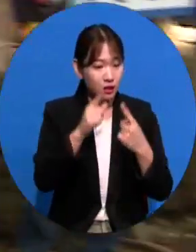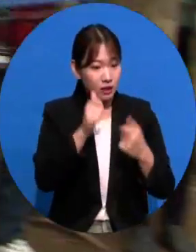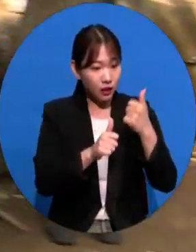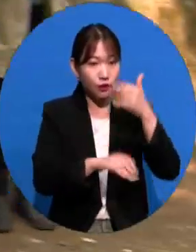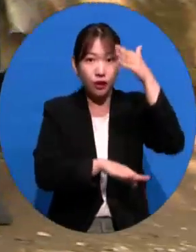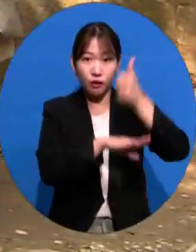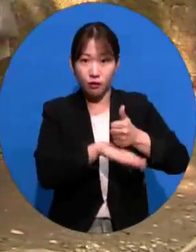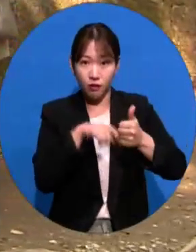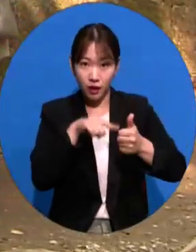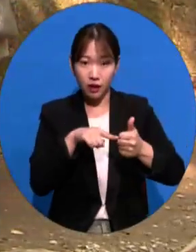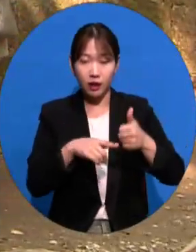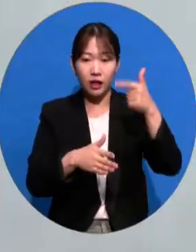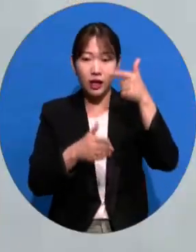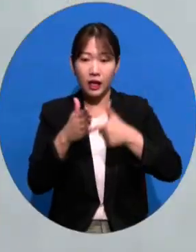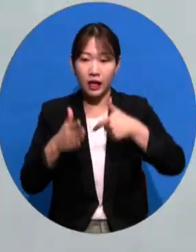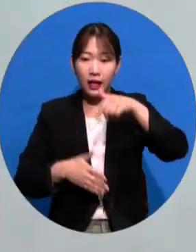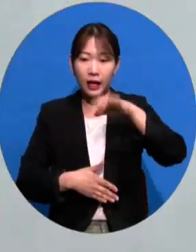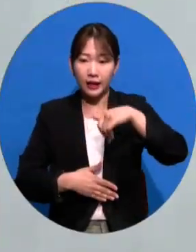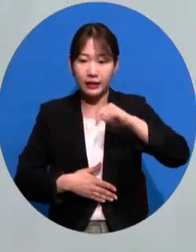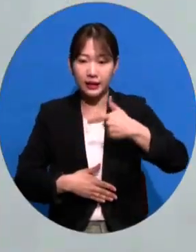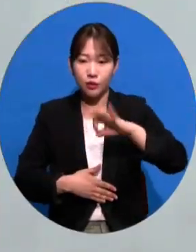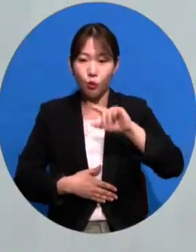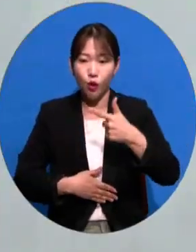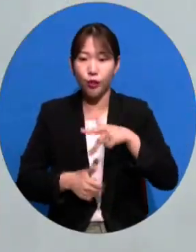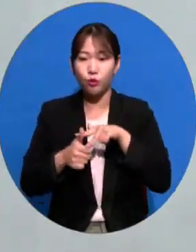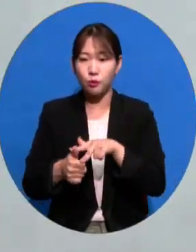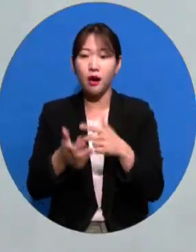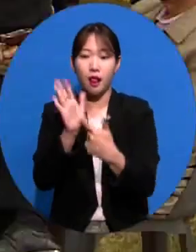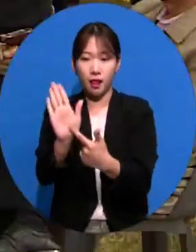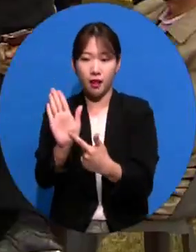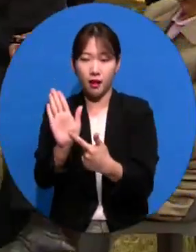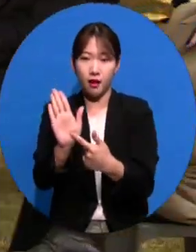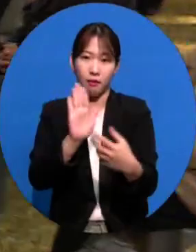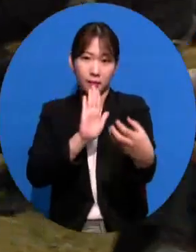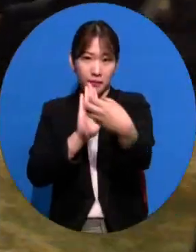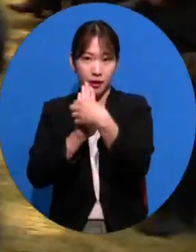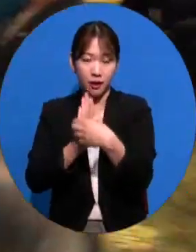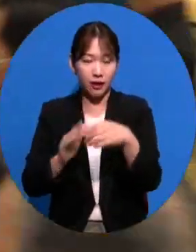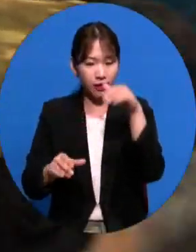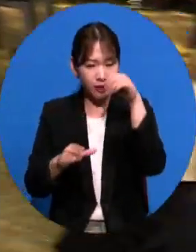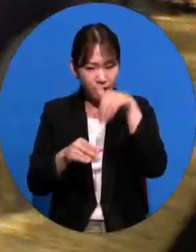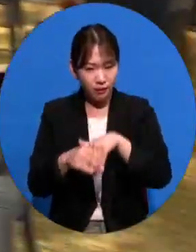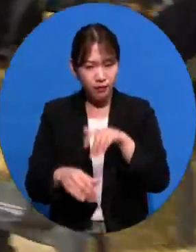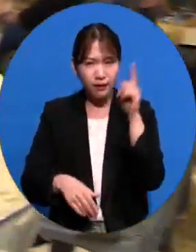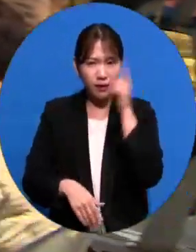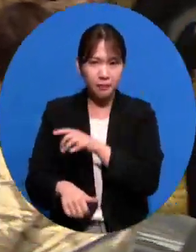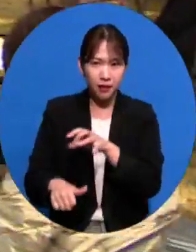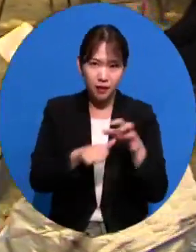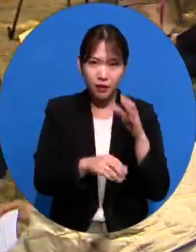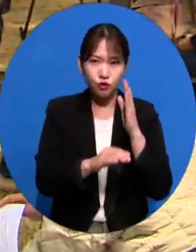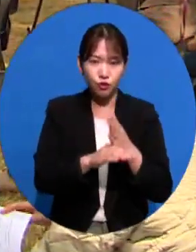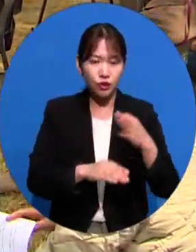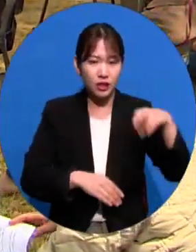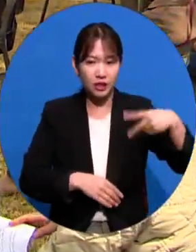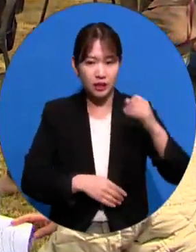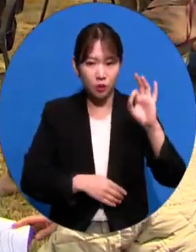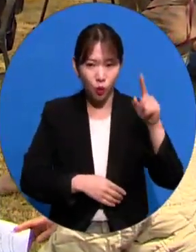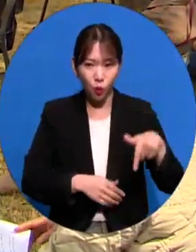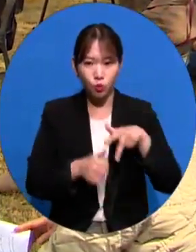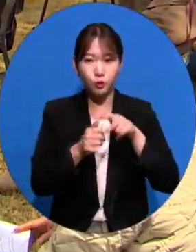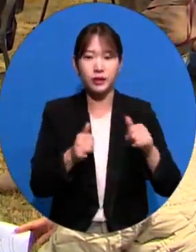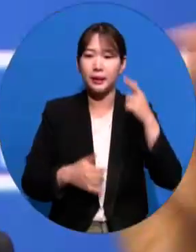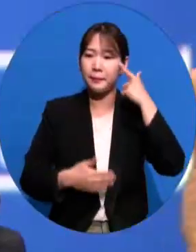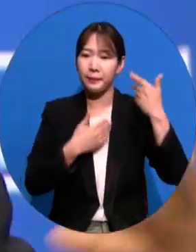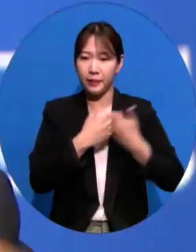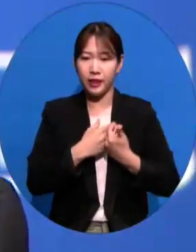경선 결과를 강진원 예비 후보가 공개해 선거에 악용되고 있다며 이승옥 예비 후보가 반발하고